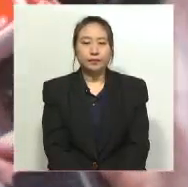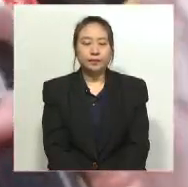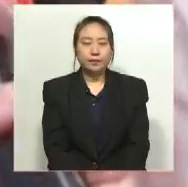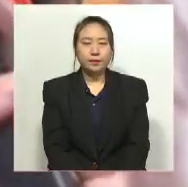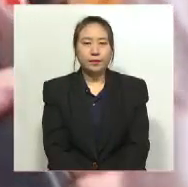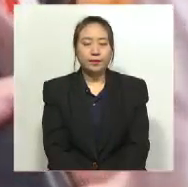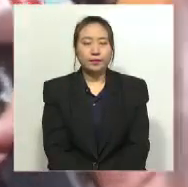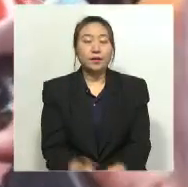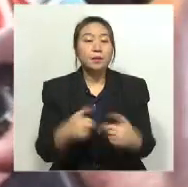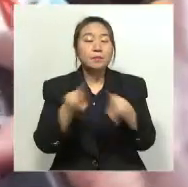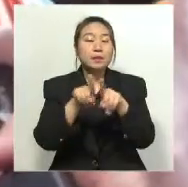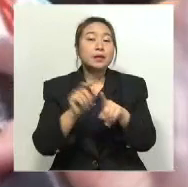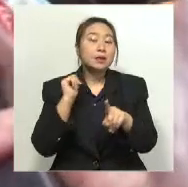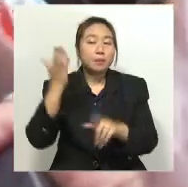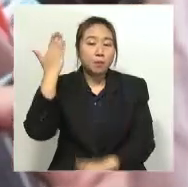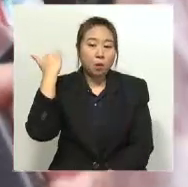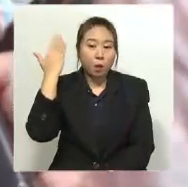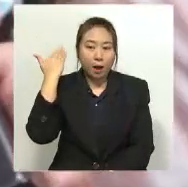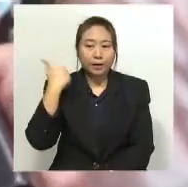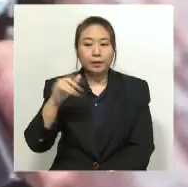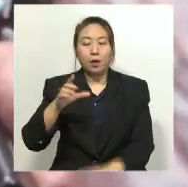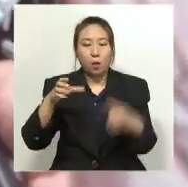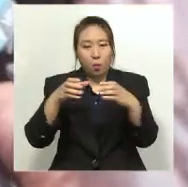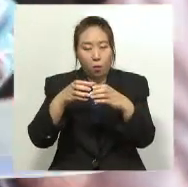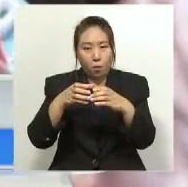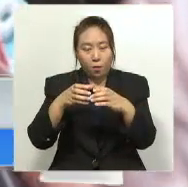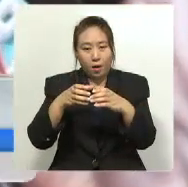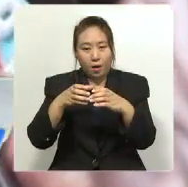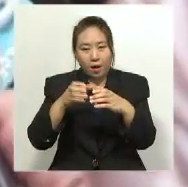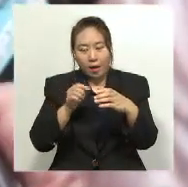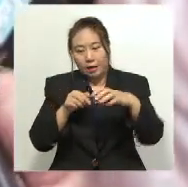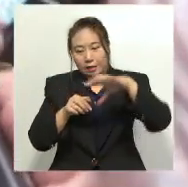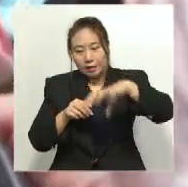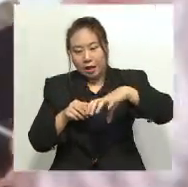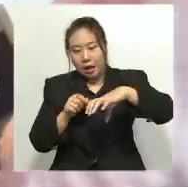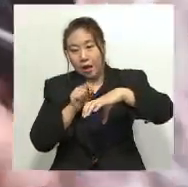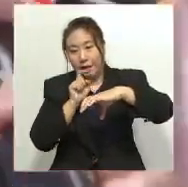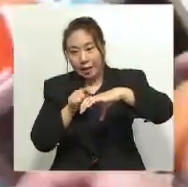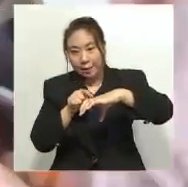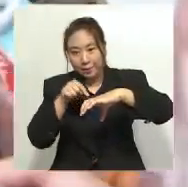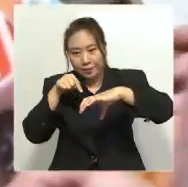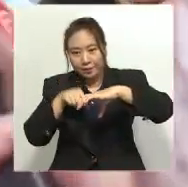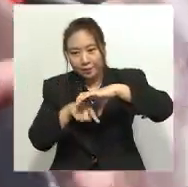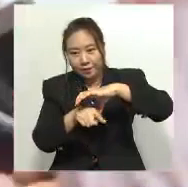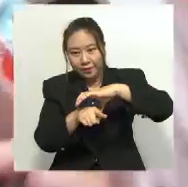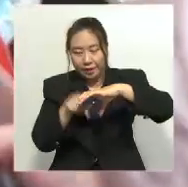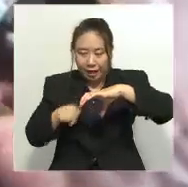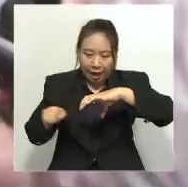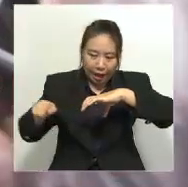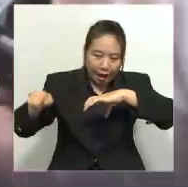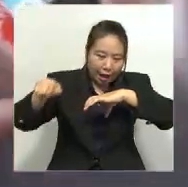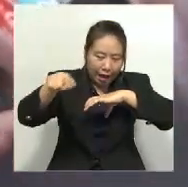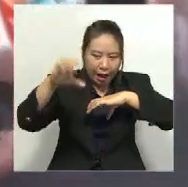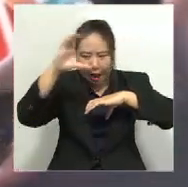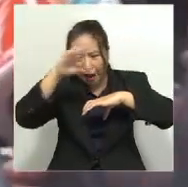ปฏิบัติภารกิจเหมือนเดิมเมื่อวานนี้นะครับก็คือหน่วยค้นหาข้างบนนะครับนอกจากค้นหาช่องที่จะพอลงไปได้แล้ว